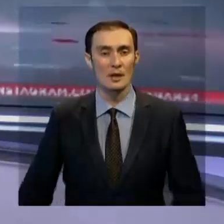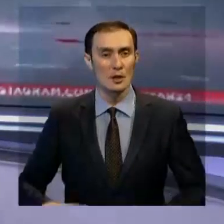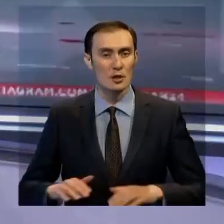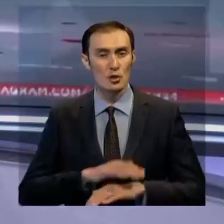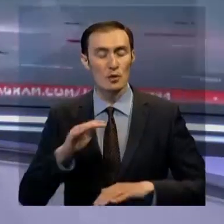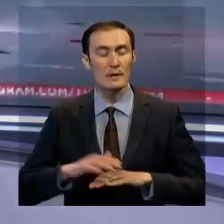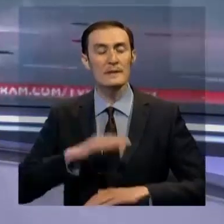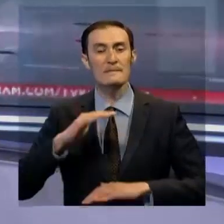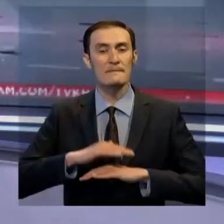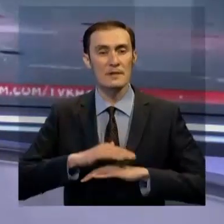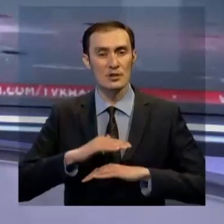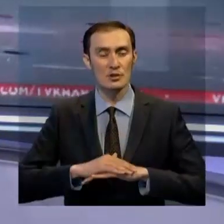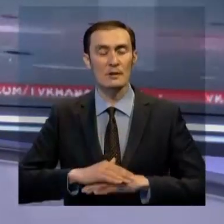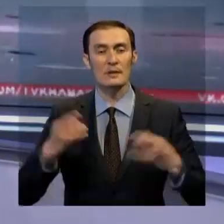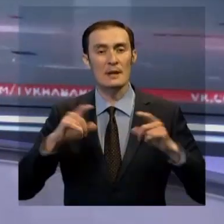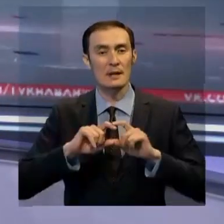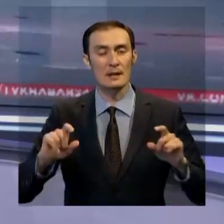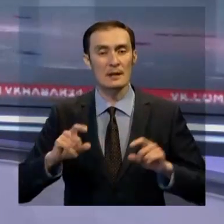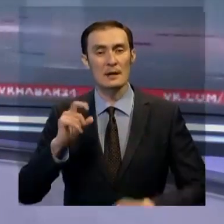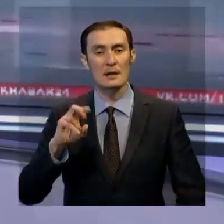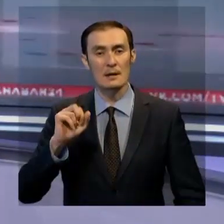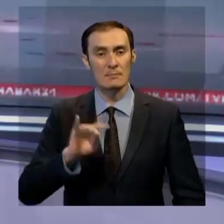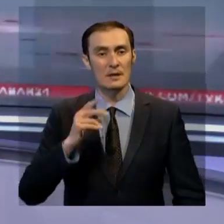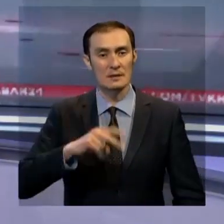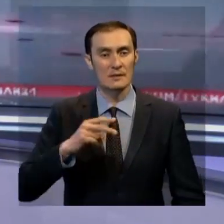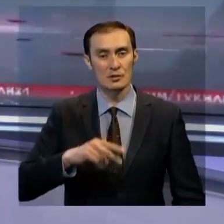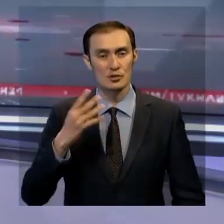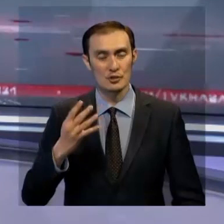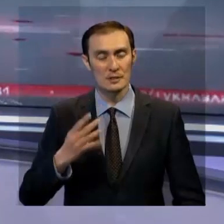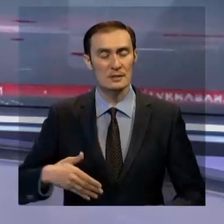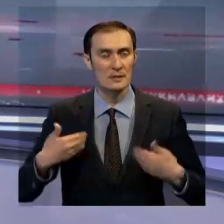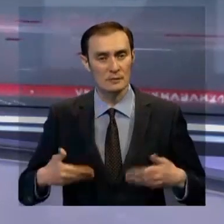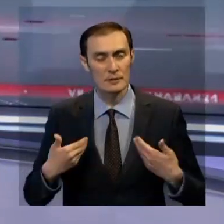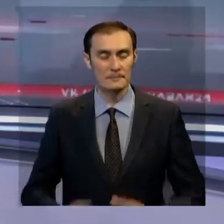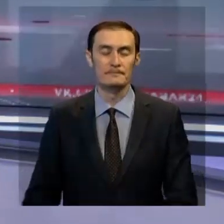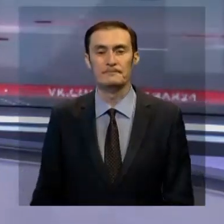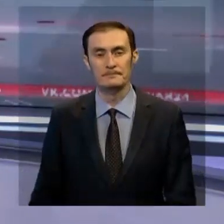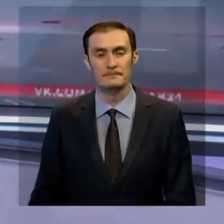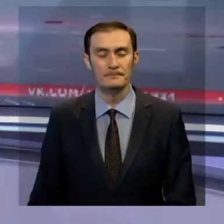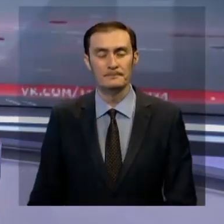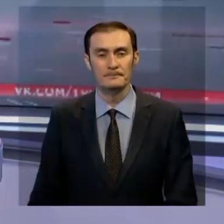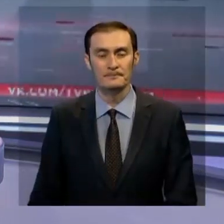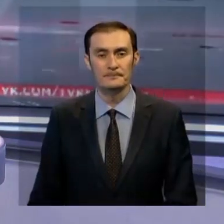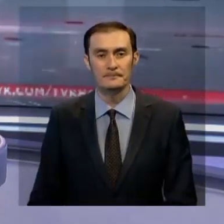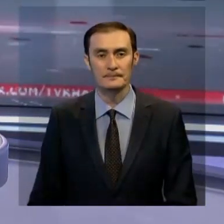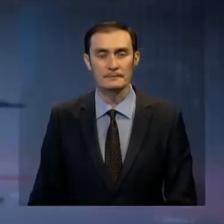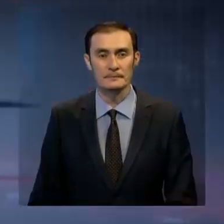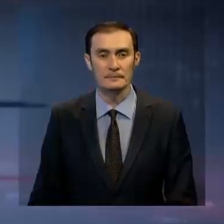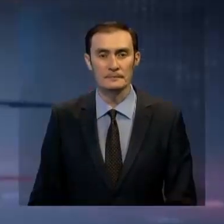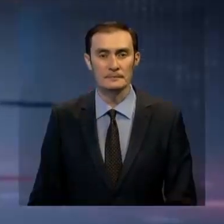Вы смотрите новости на канале Хабар 24 в студии Иван Тулинов. Этот выпуск сопровождается сурдопереводом от Хасана Исраилова.